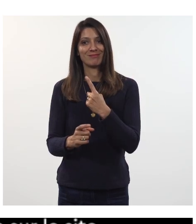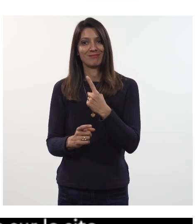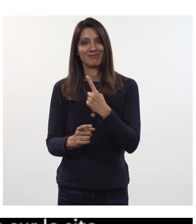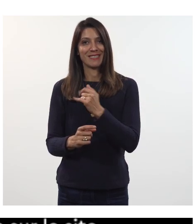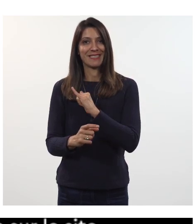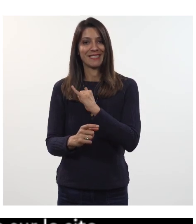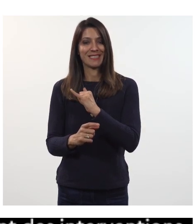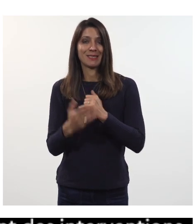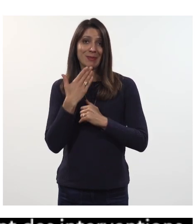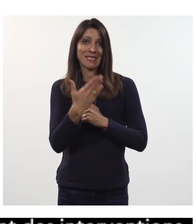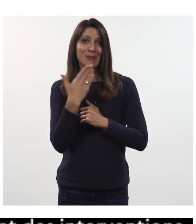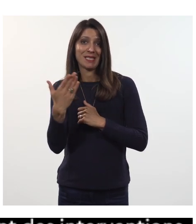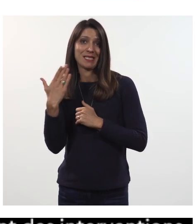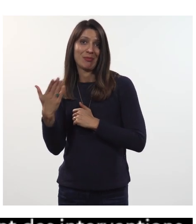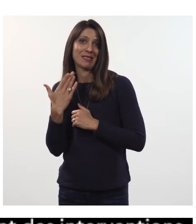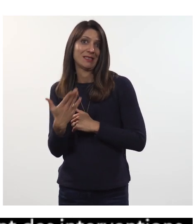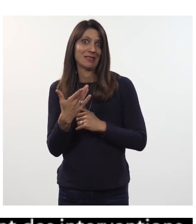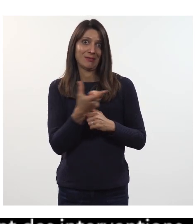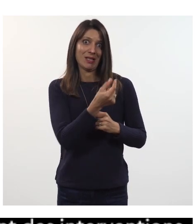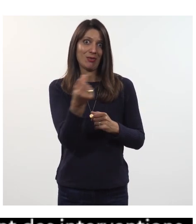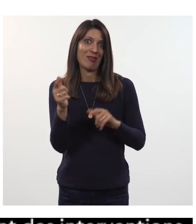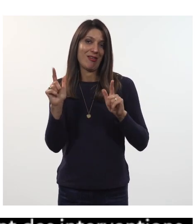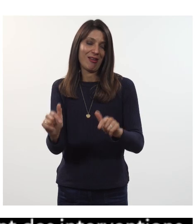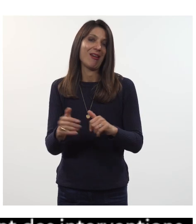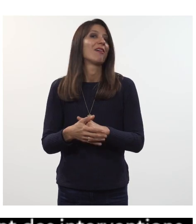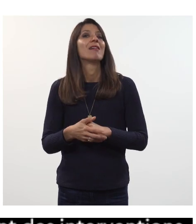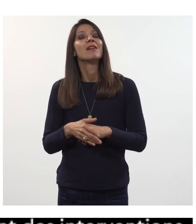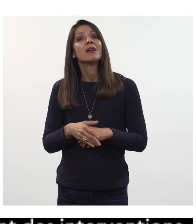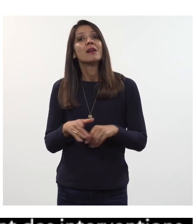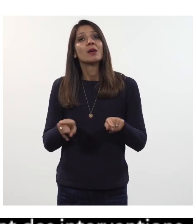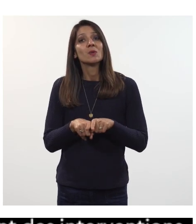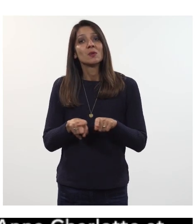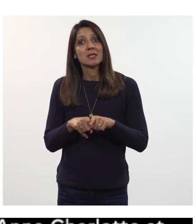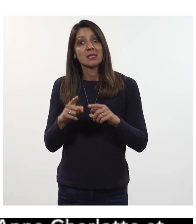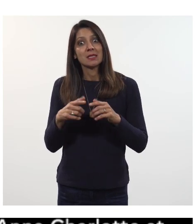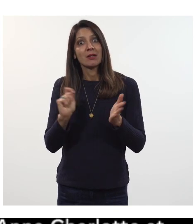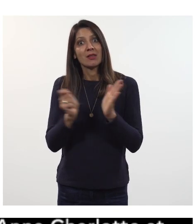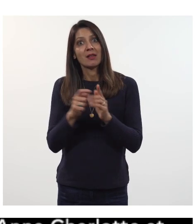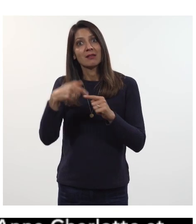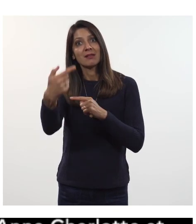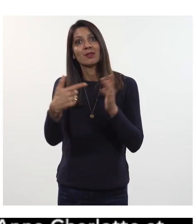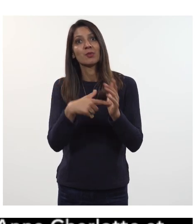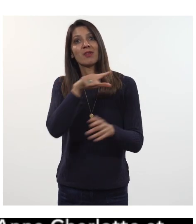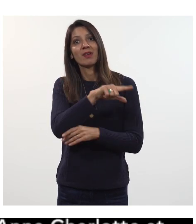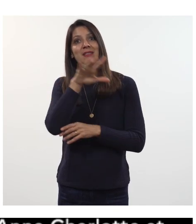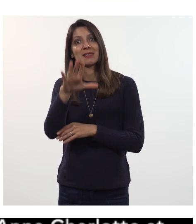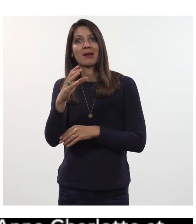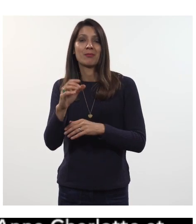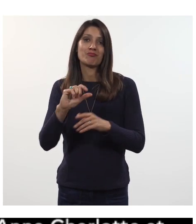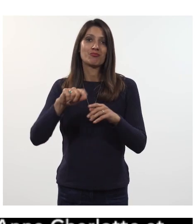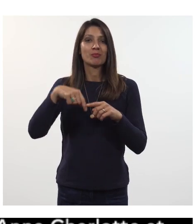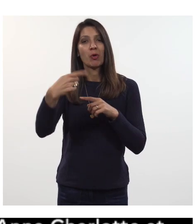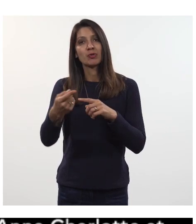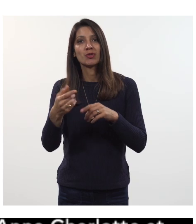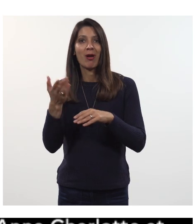Santé ne pourrait pas exister sans tous ses partenaires, en tout cas. Et puis, moi, je vous donne rendez-vous en 2025 pour le prochain webinaire